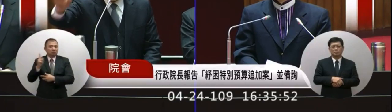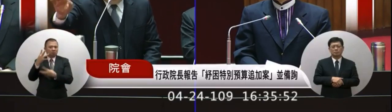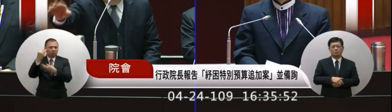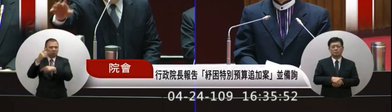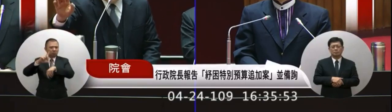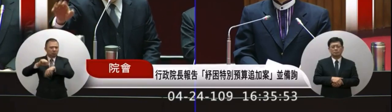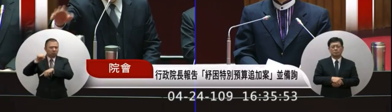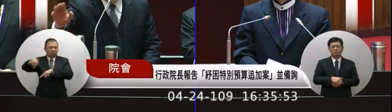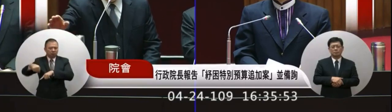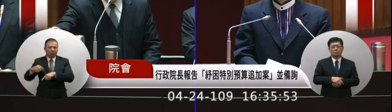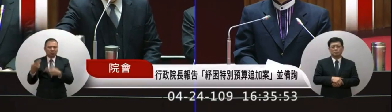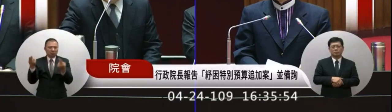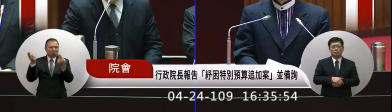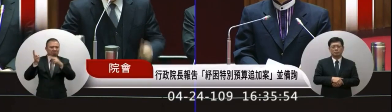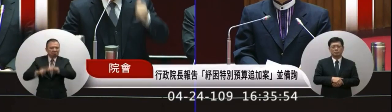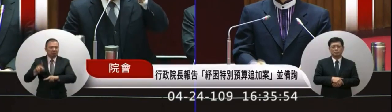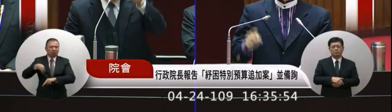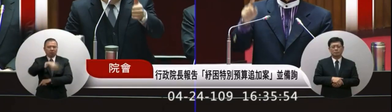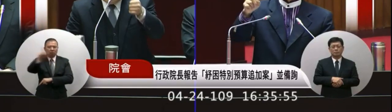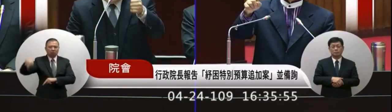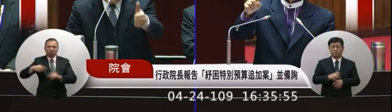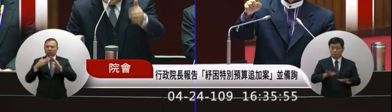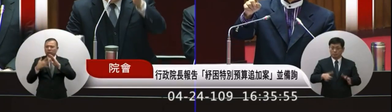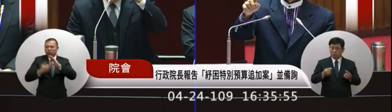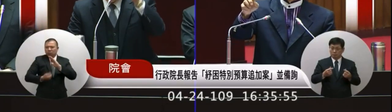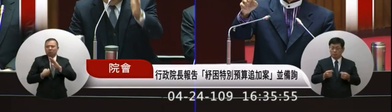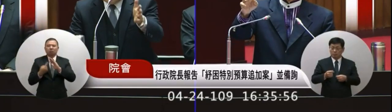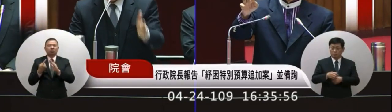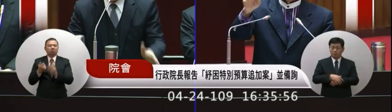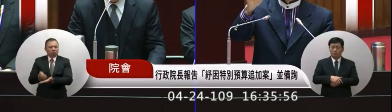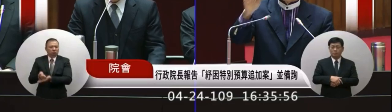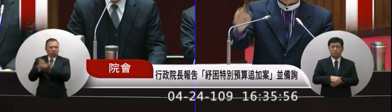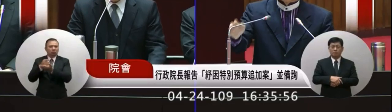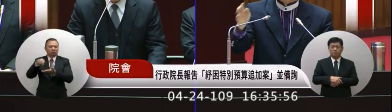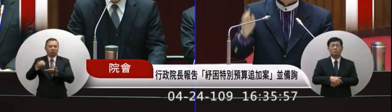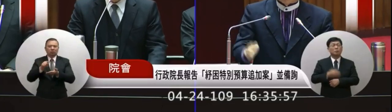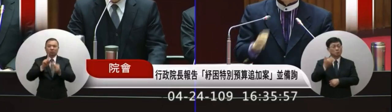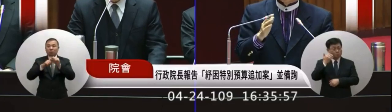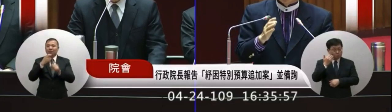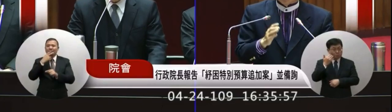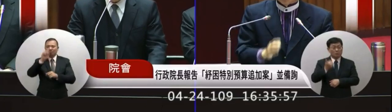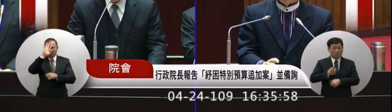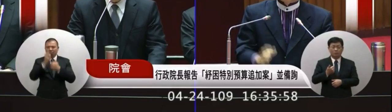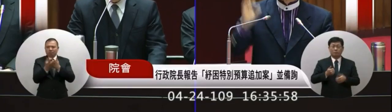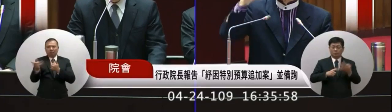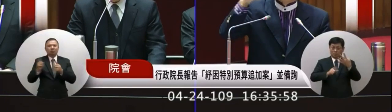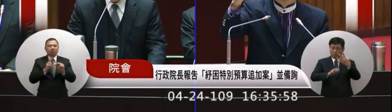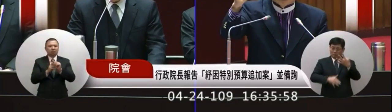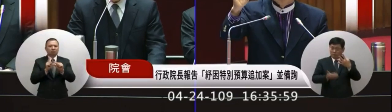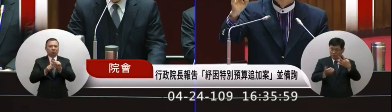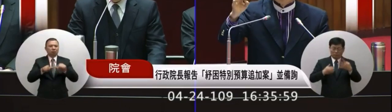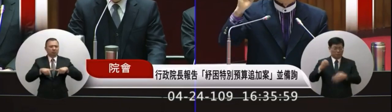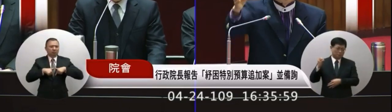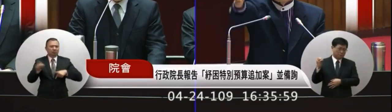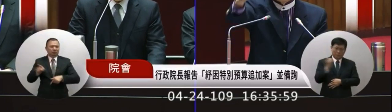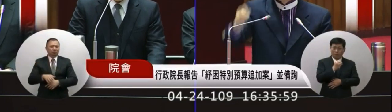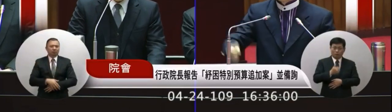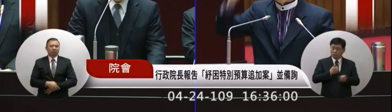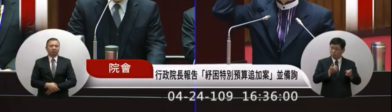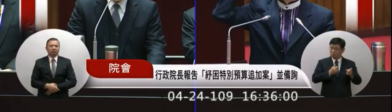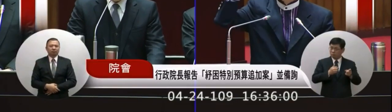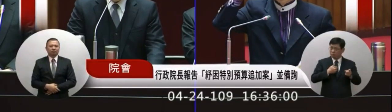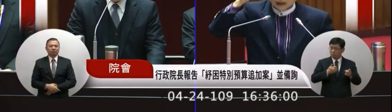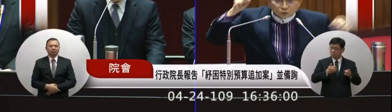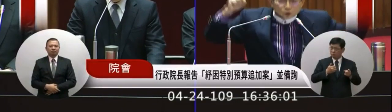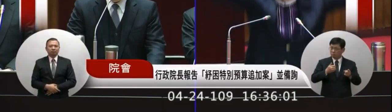听中央疫情指挥中心专家做的决定。 假如到四月底以前都是零确诊，难道你